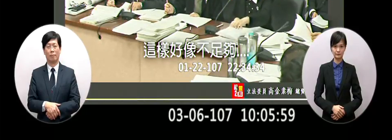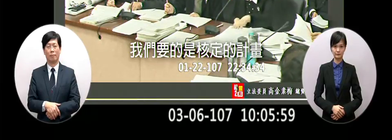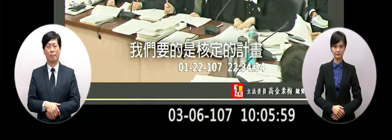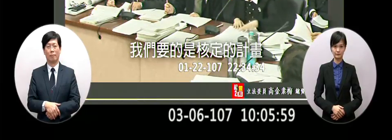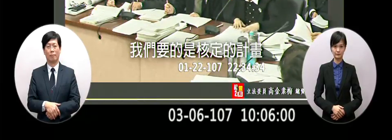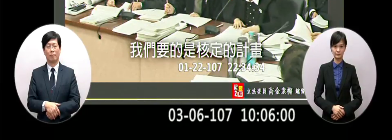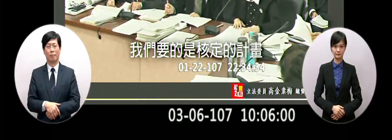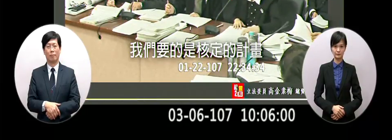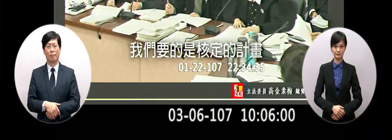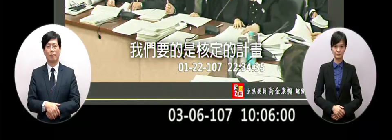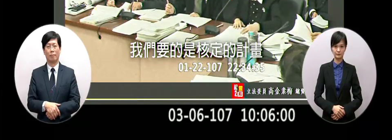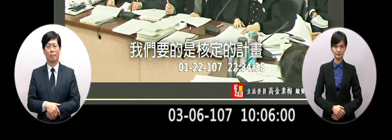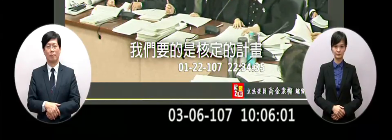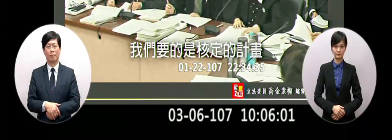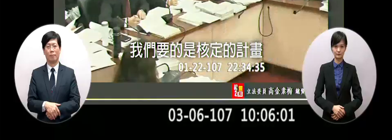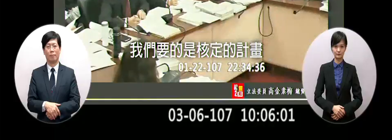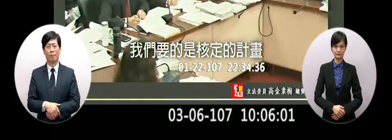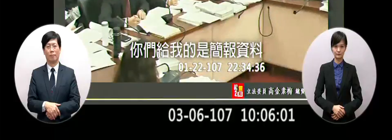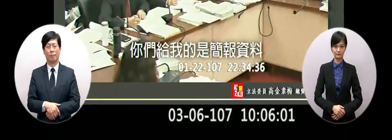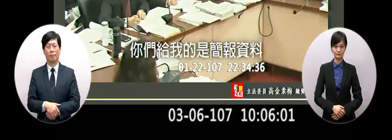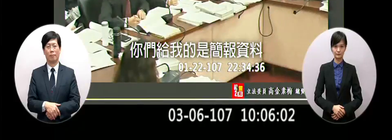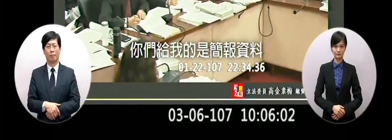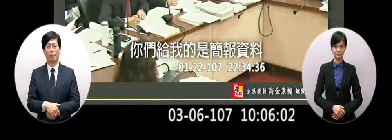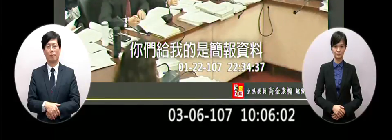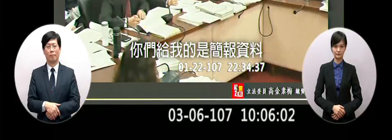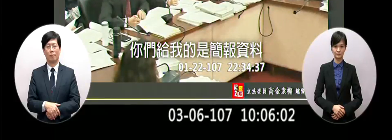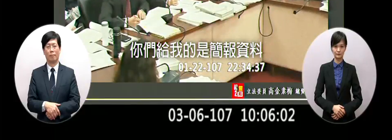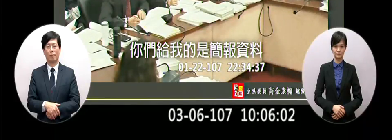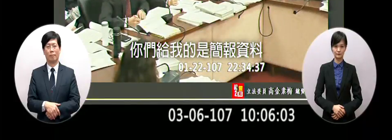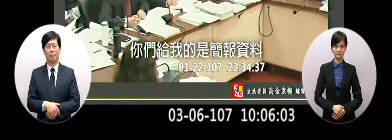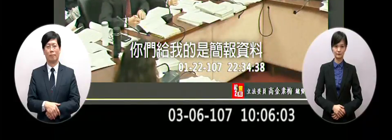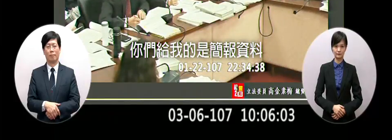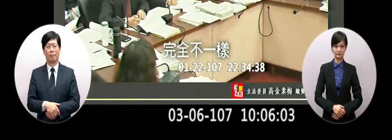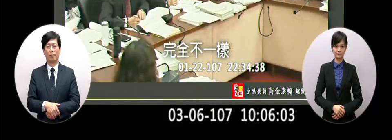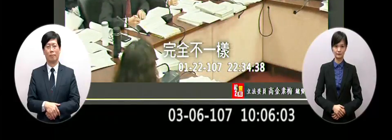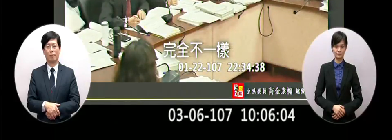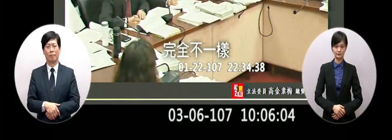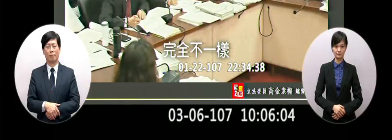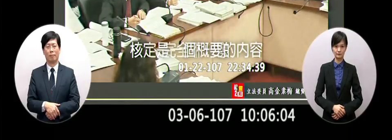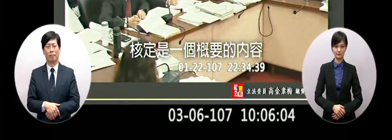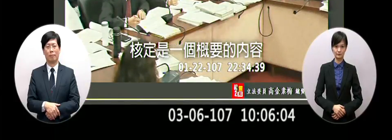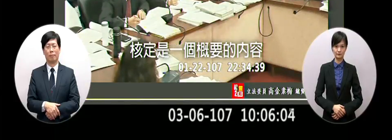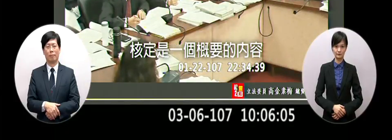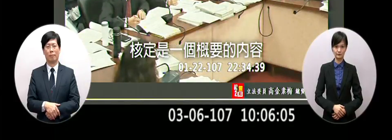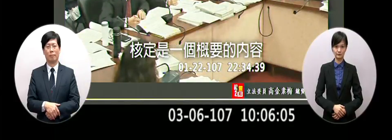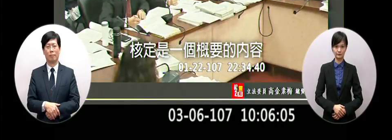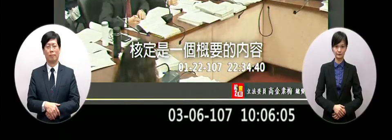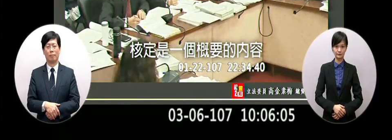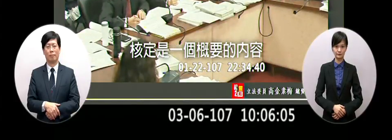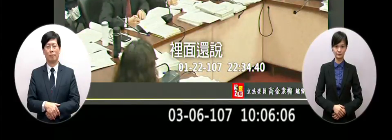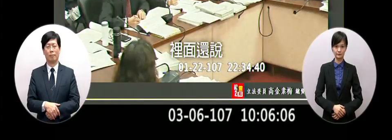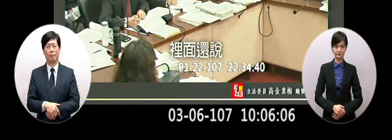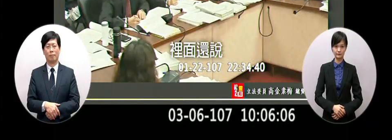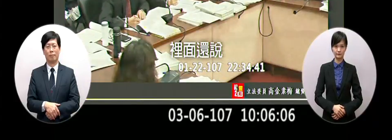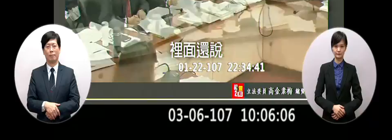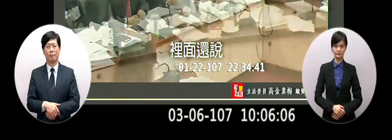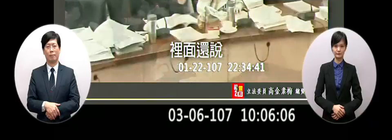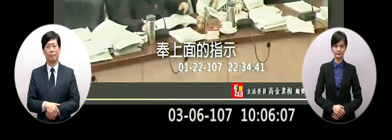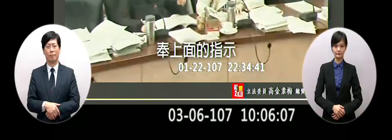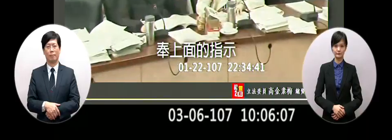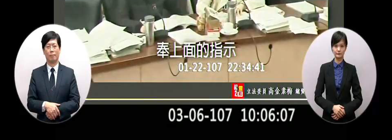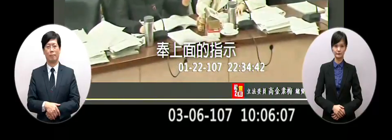足不， 我们要的是核定的计划，你们给我的是简报资料， 因为那个是核定是一个概要 的内容。然后里面还